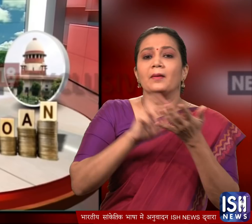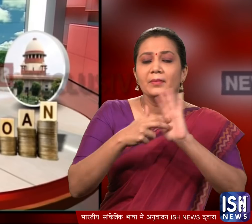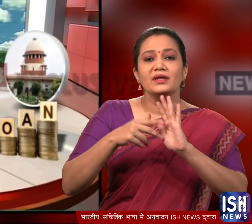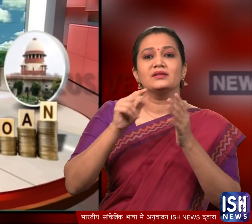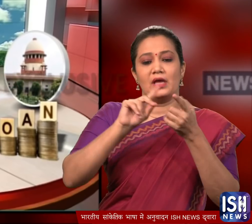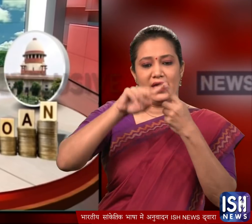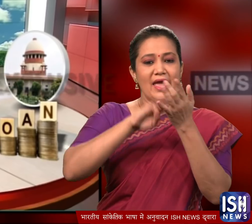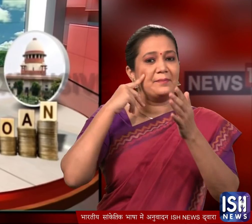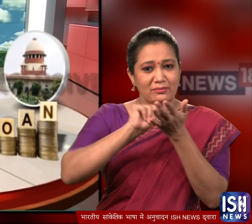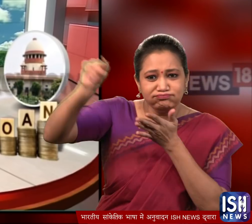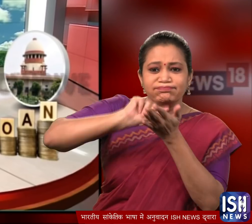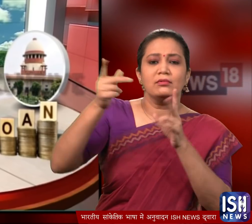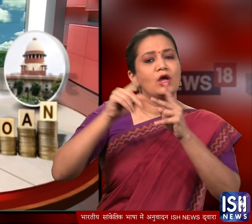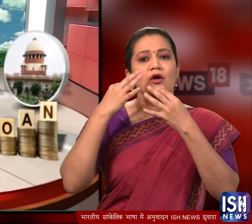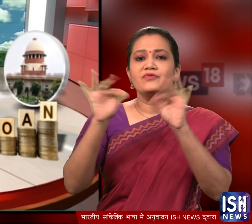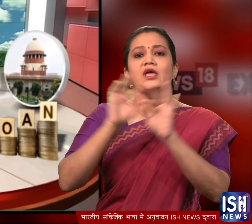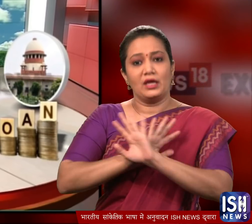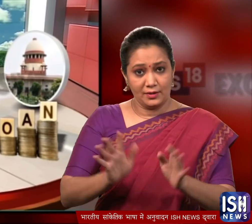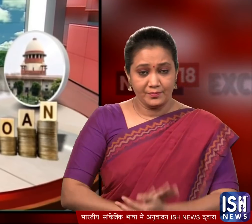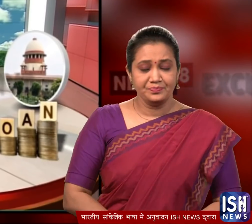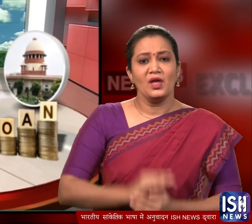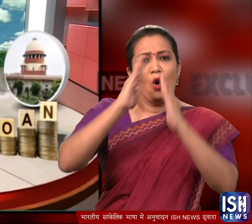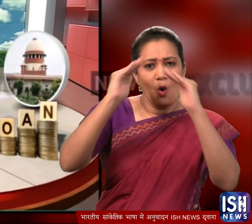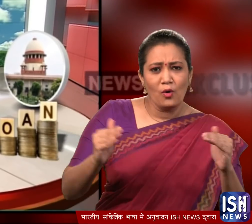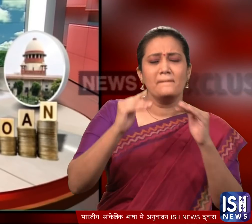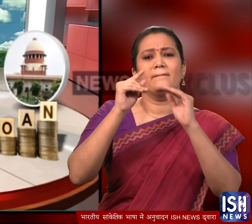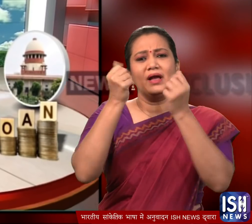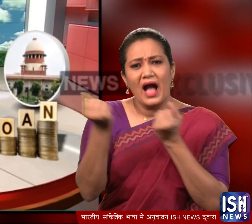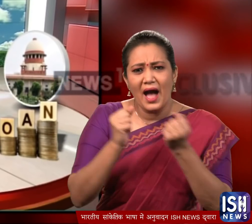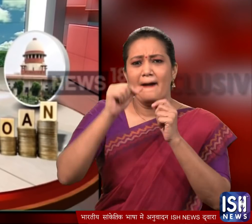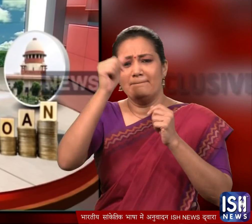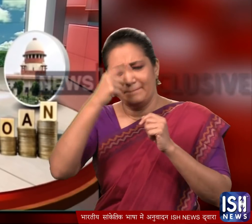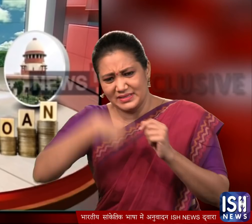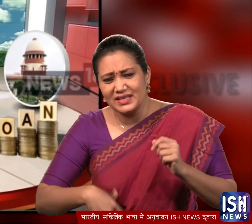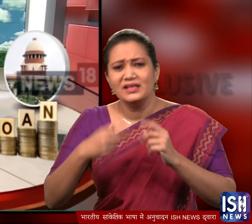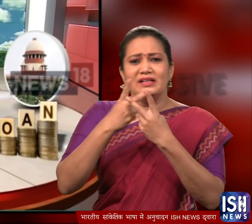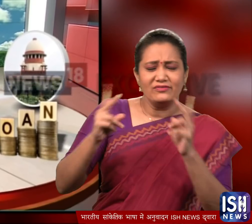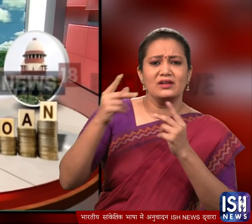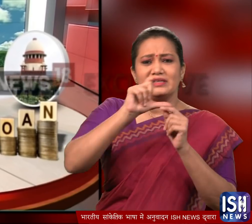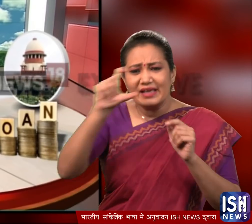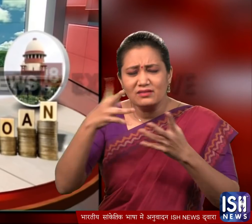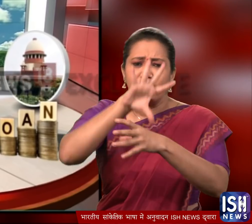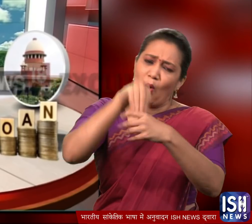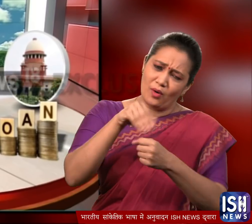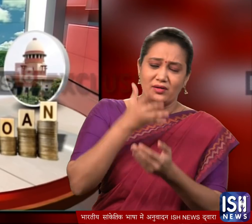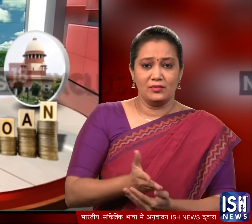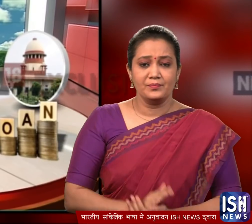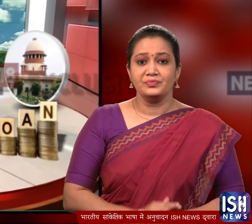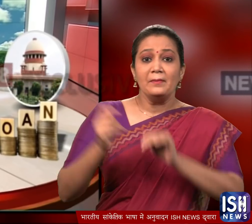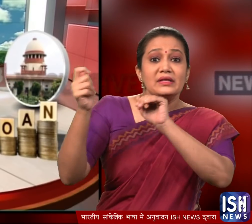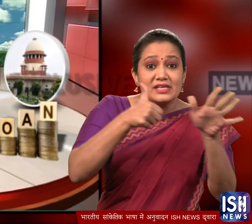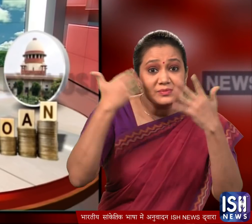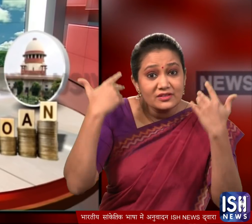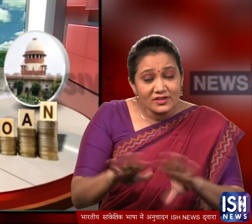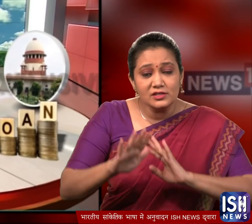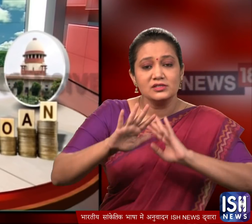था, जिसके तहत लोगों को EMI न भरने की छूट दी गई थी। इसमें होम लोन, पर्सनल लोन, कार लोन, क्रेडिट कार्ड, सभी तरह के लोन शामिल थे। लेकिन इन